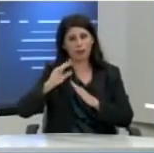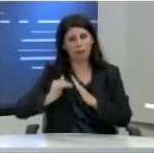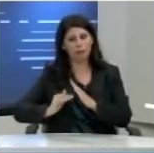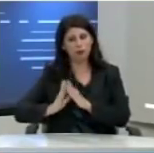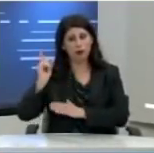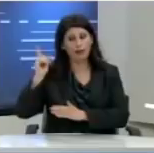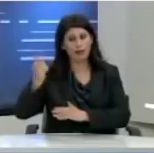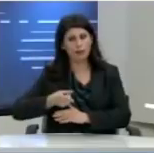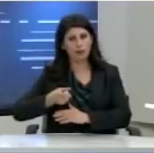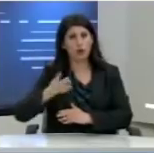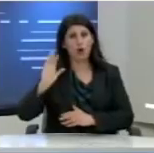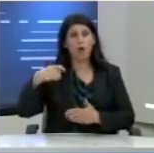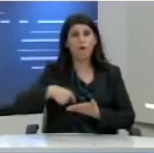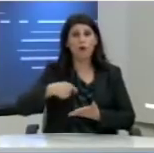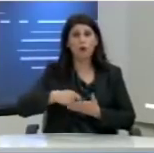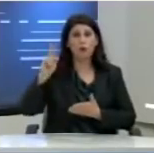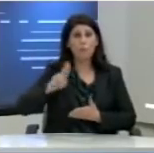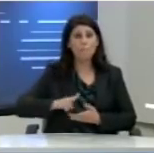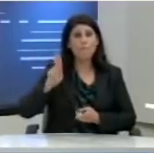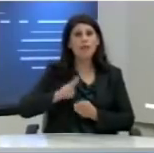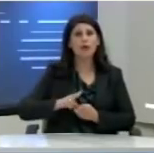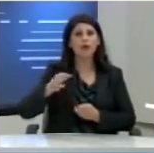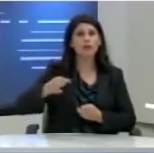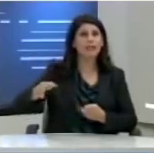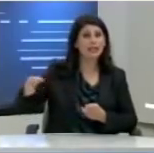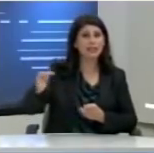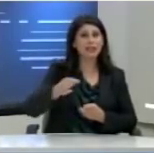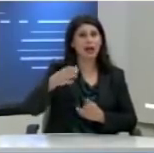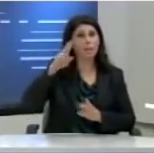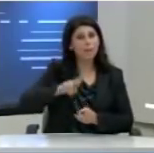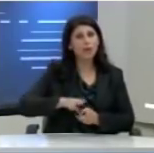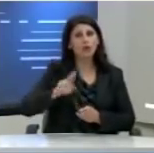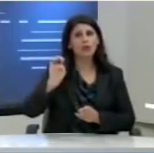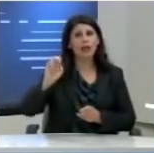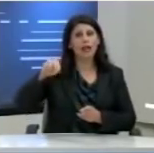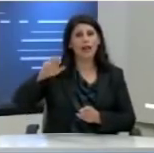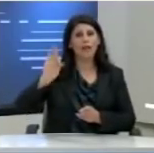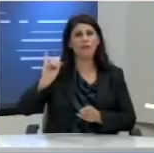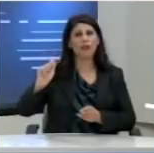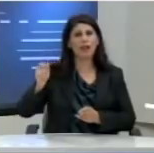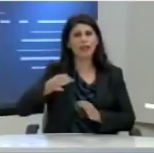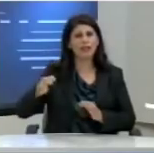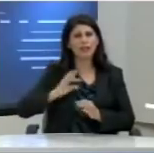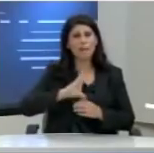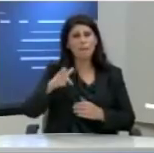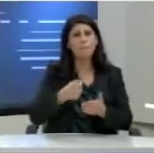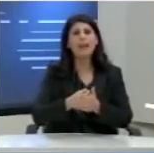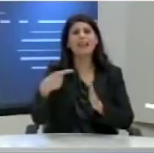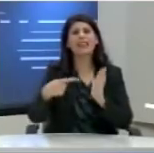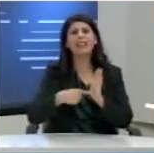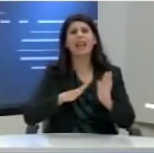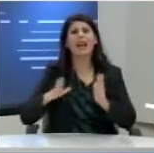11%. Οι φορολογικές μειώσεις για τους κατοίκους των νησιών. Η μείωση του έμφυα για τα νησιά έως 1.000 κατοίκους. Η μείωση του φόρου